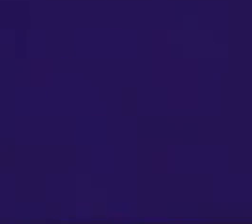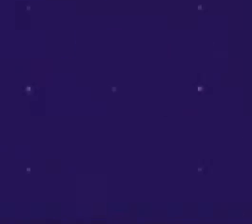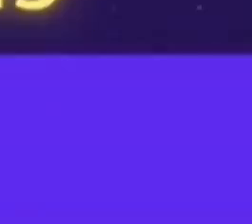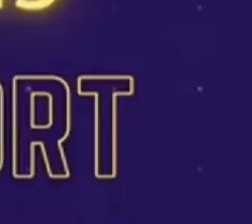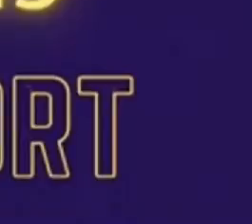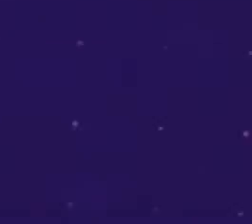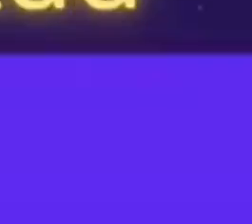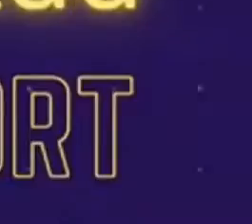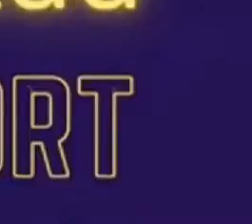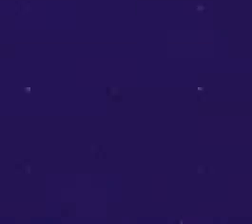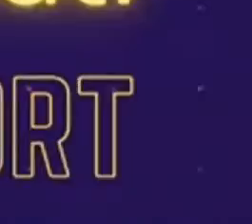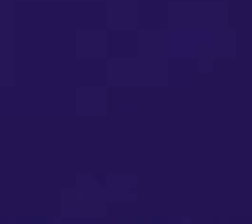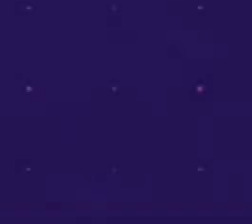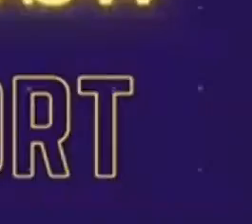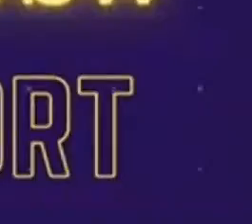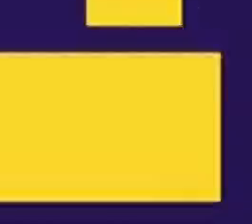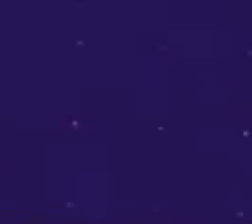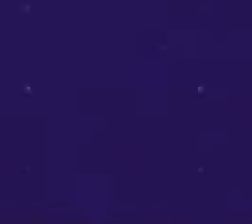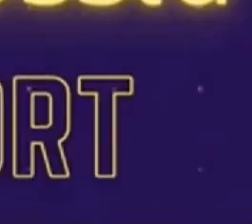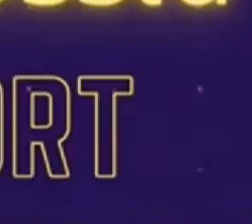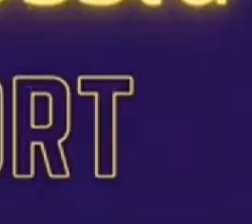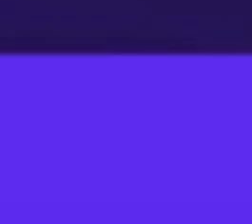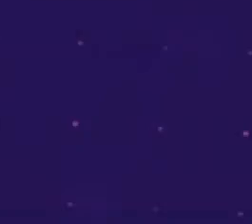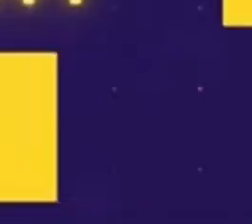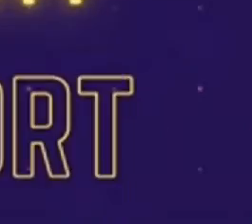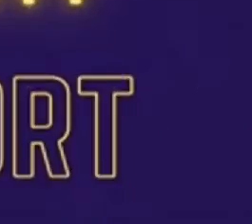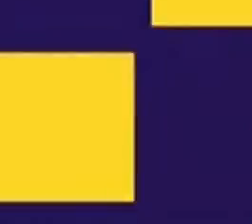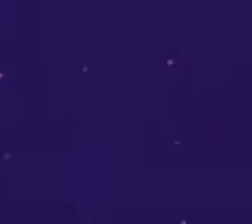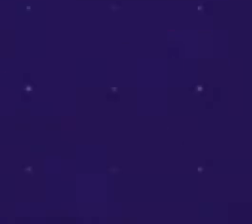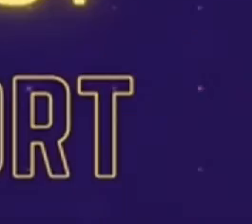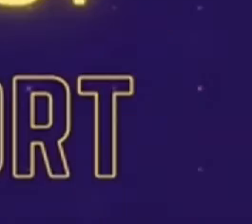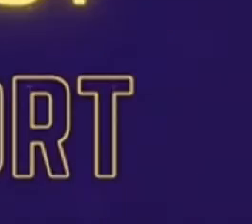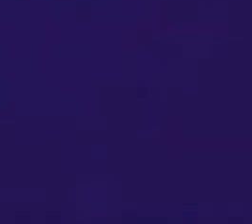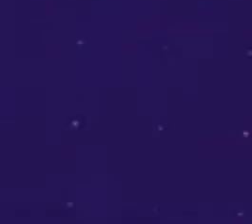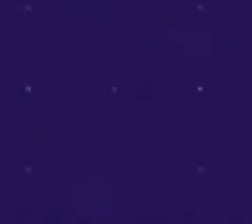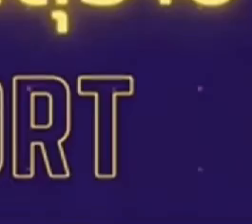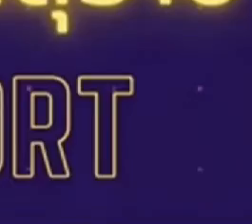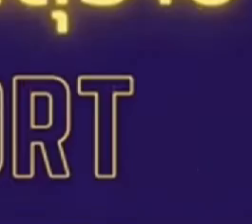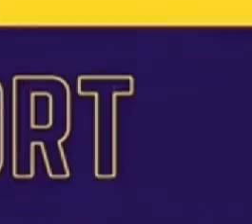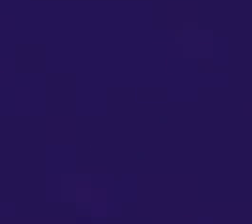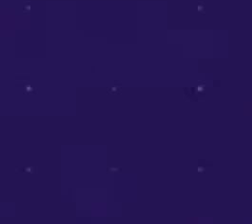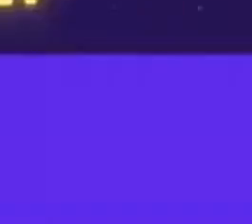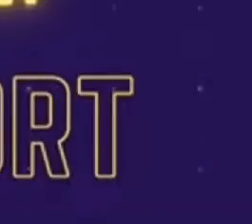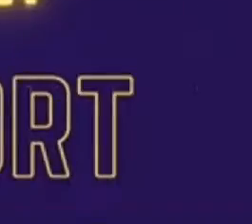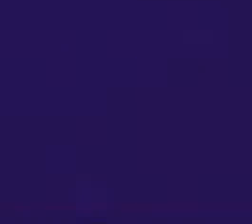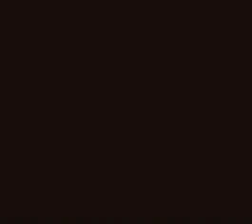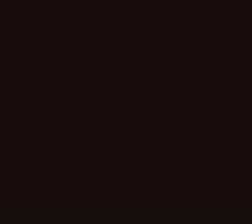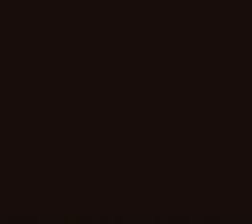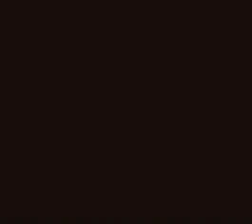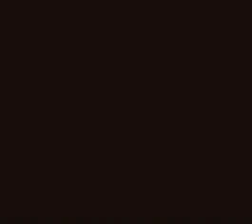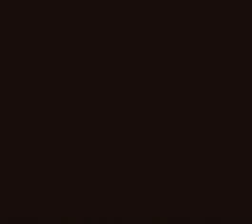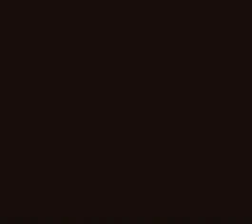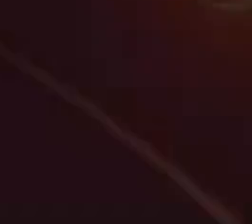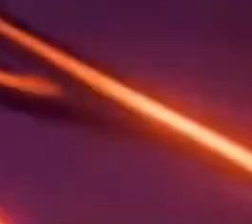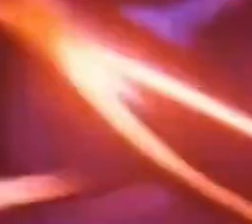างฝันแล้วไม่เดินกลับหลังเพราะ I don't say เพราะว่าความฝันฉันเป็นคนเพให้คนดู but I don't say ความฝันของฉันจะไปเป็นสตาร์จำน้ำของข่าย